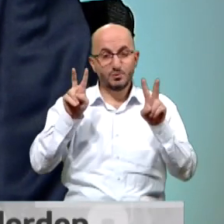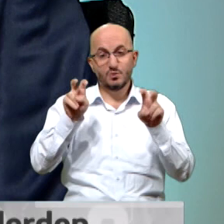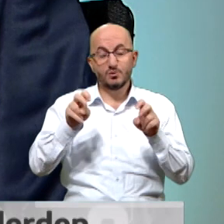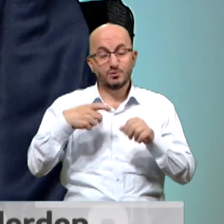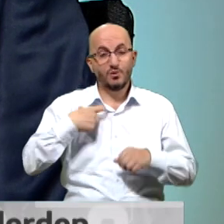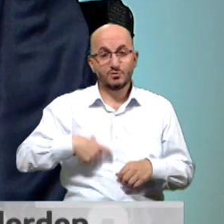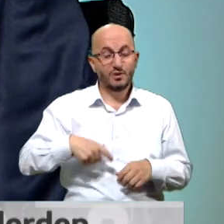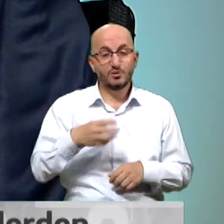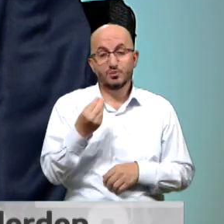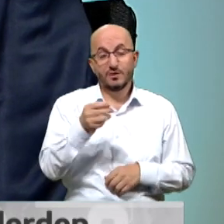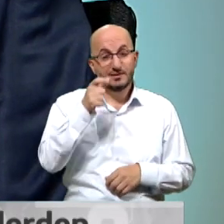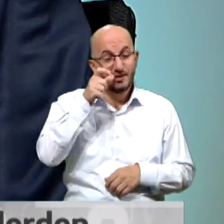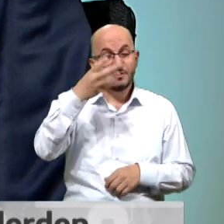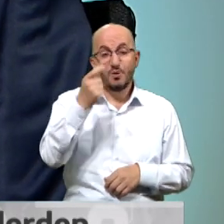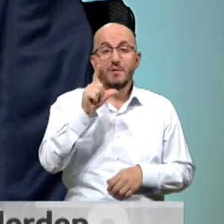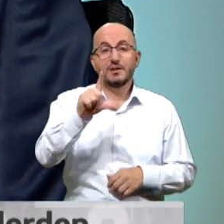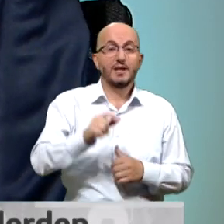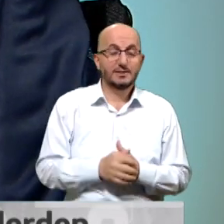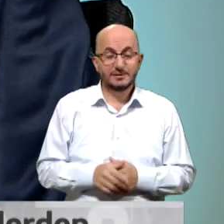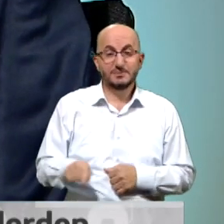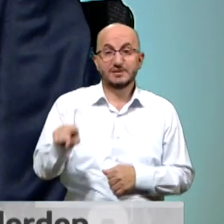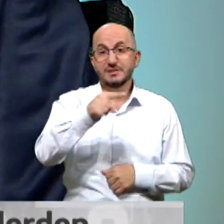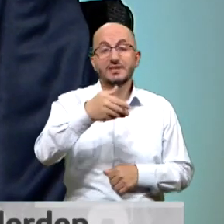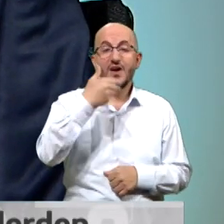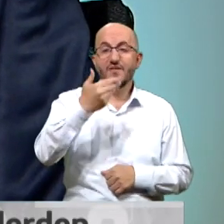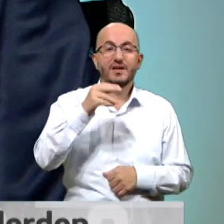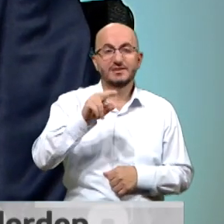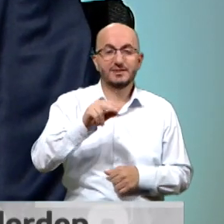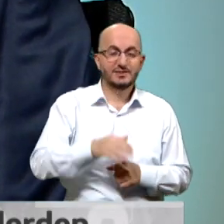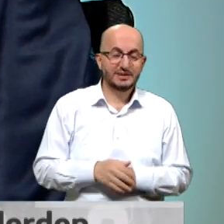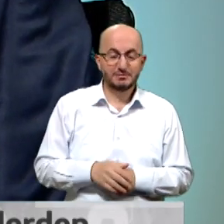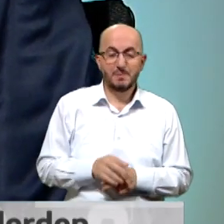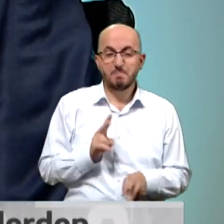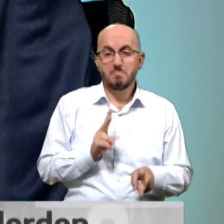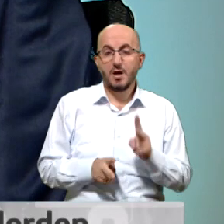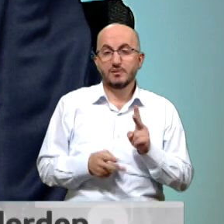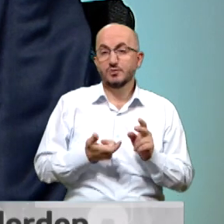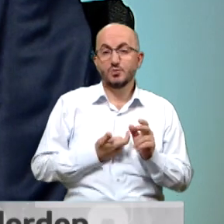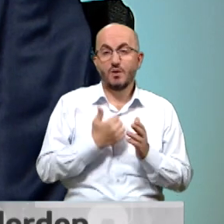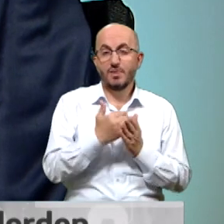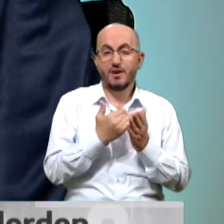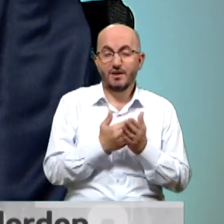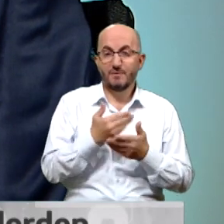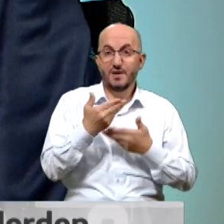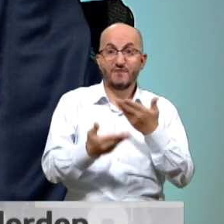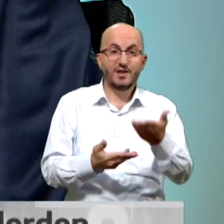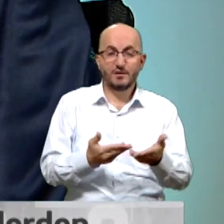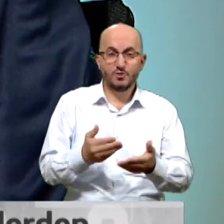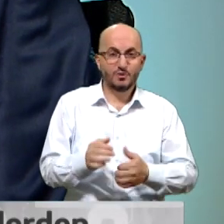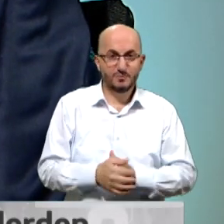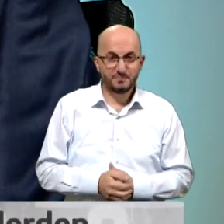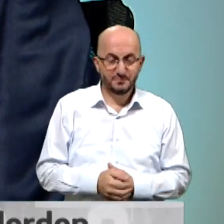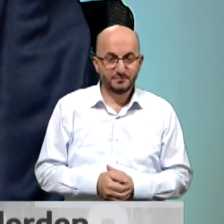olmak lazım. Yani sizin de ifade ettiğiniz gibi bir takım şartlarla bunlar veriliyor. Yani